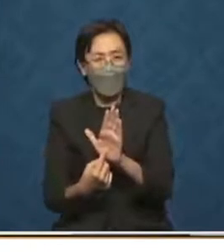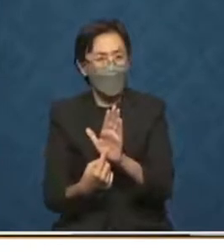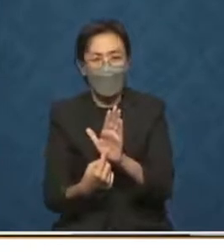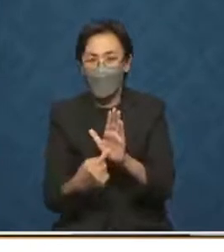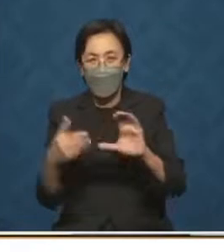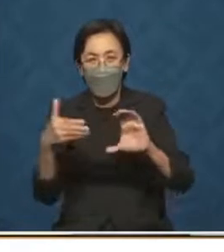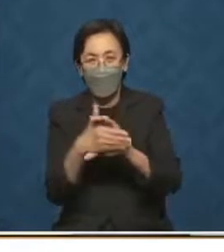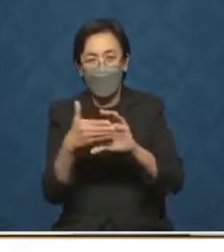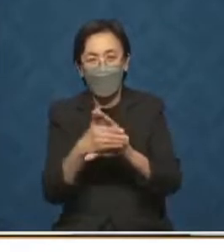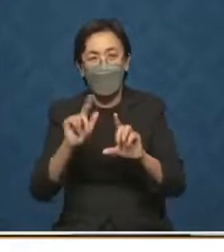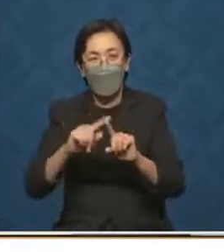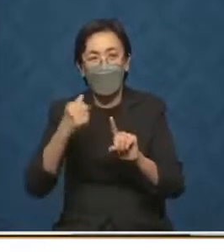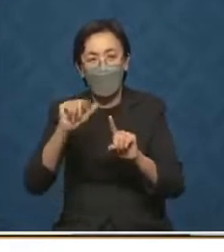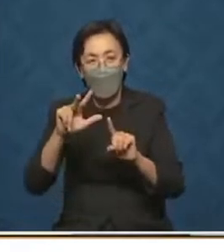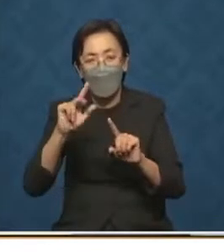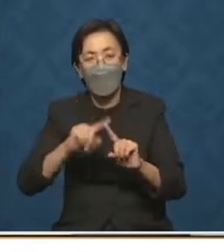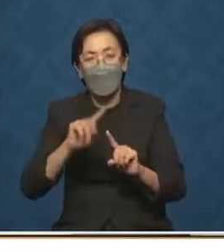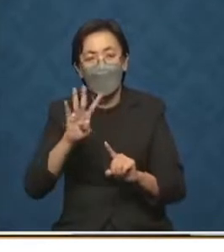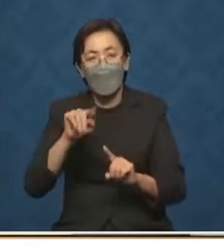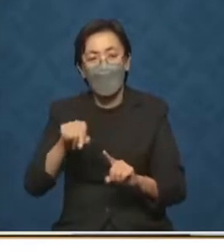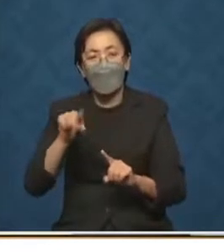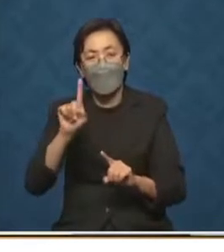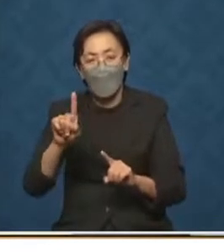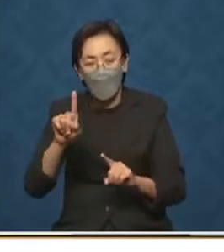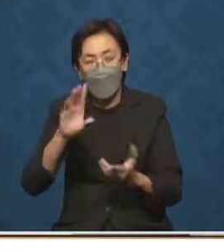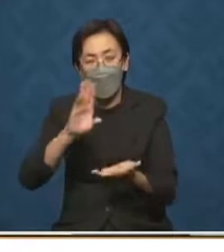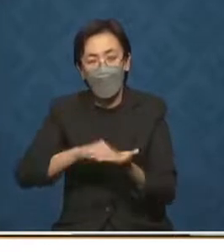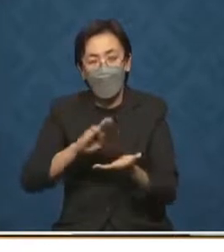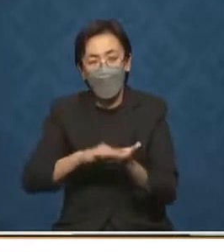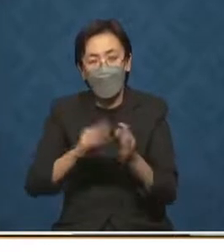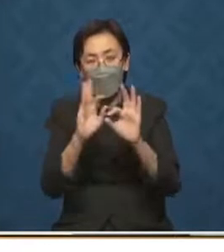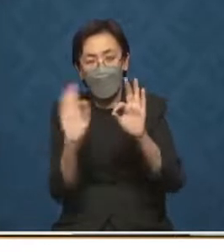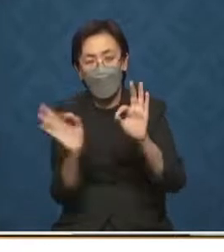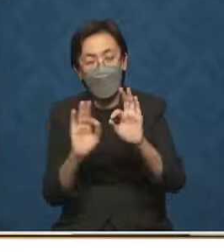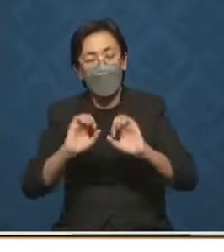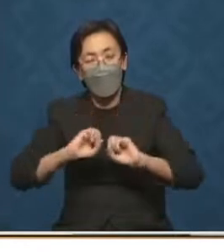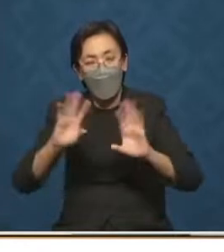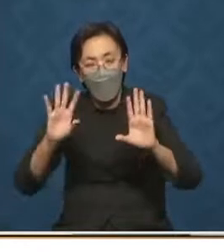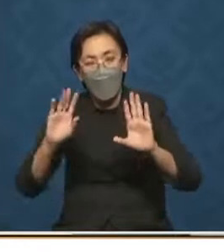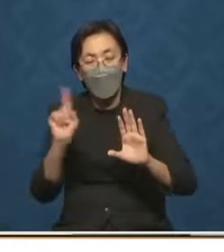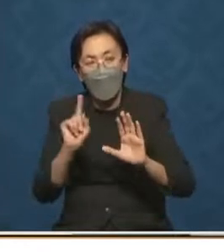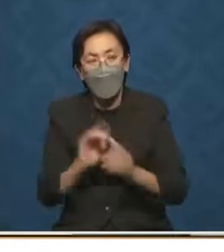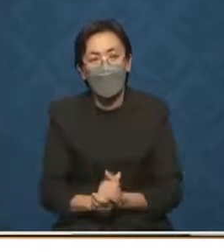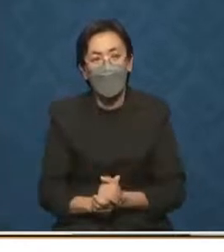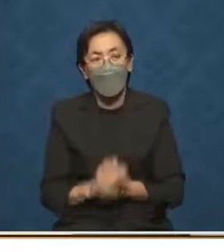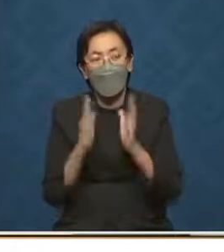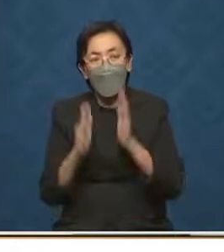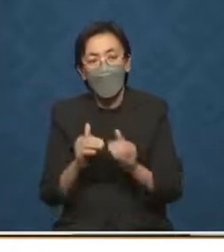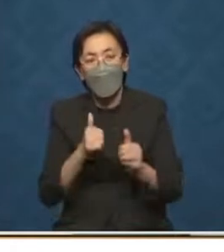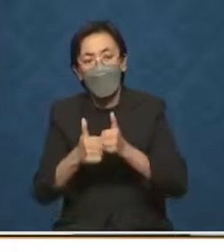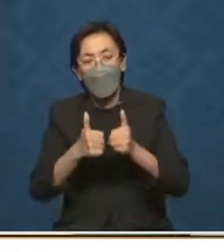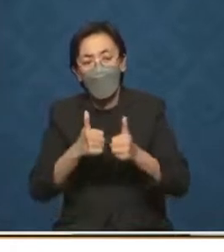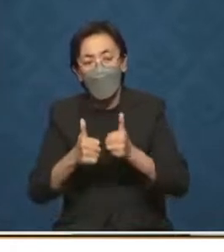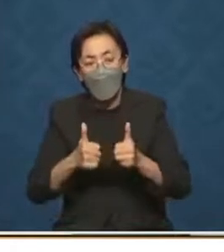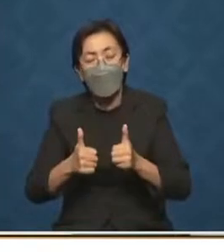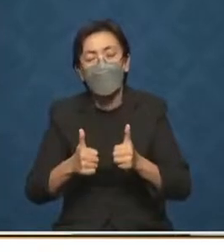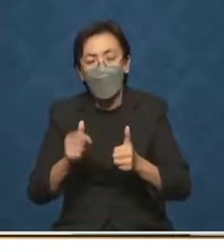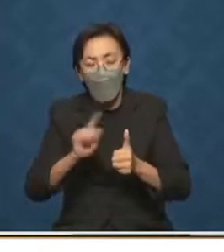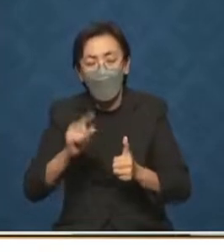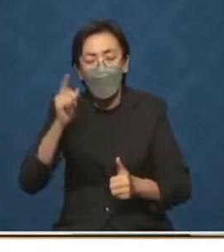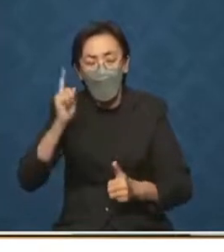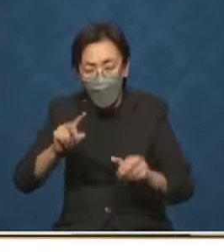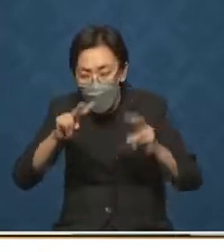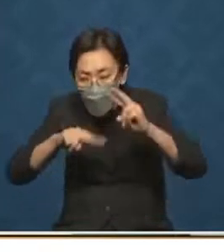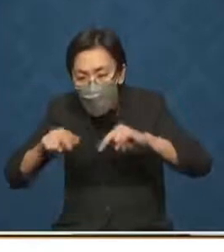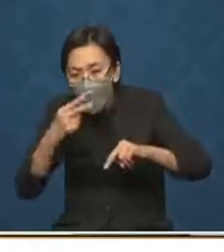ามสลยที่13ข้อ 4.1 ในวญทึกข้อความนั้นทัดจีนอยู่แล้ว่คนที่จะปรบมูลได้ต้องไปดูสถ